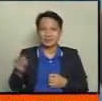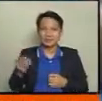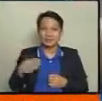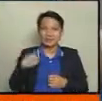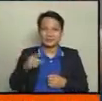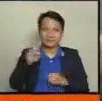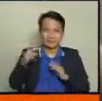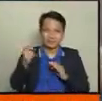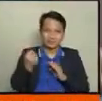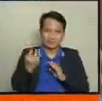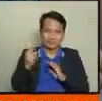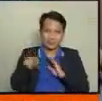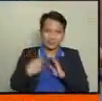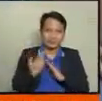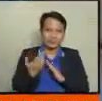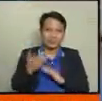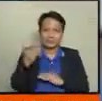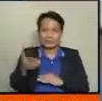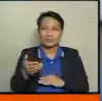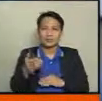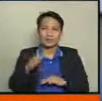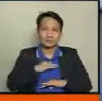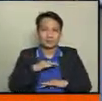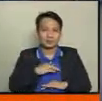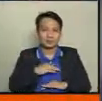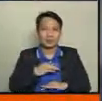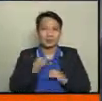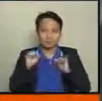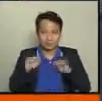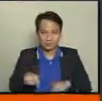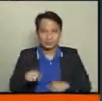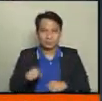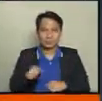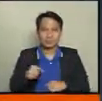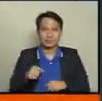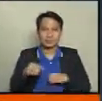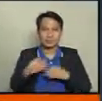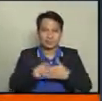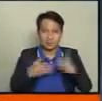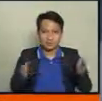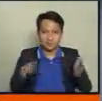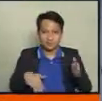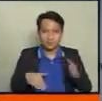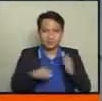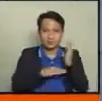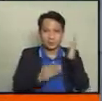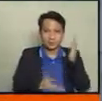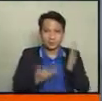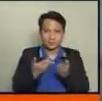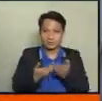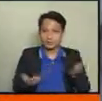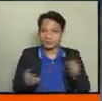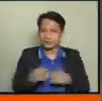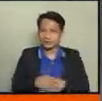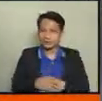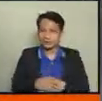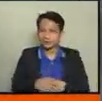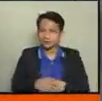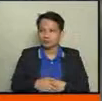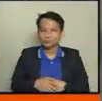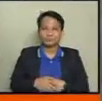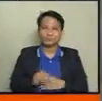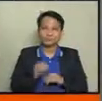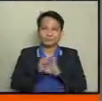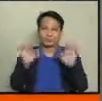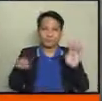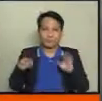ng 12 hours. Tingnan din nila kung sapat, kung meron, kung ayos yung blow baguettes ng mga sasakyan. Para lang malinawan tayo, no, yung isa